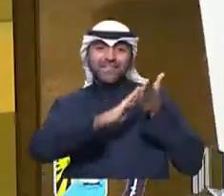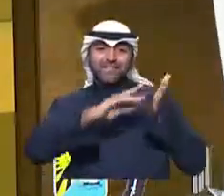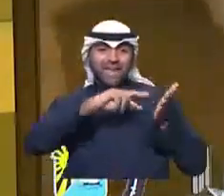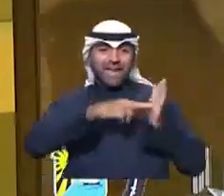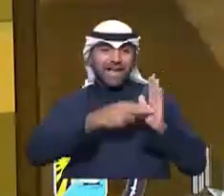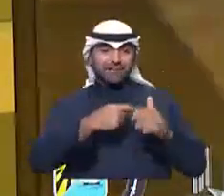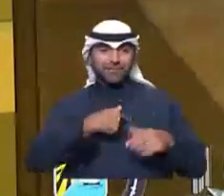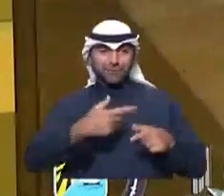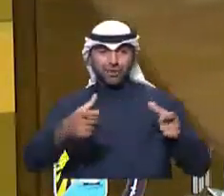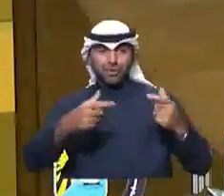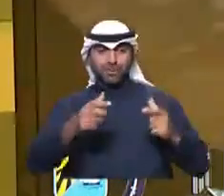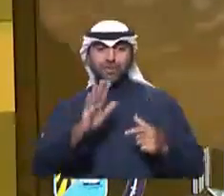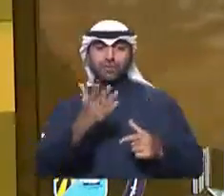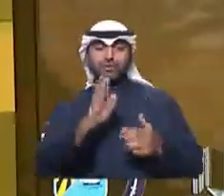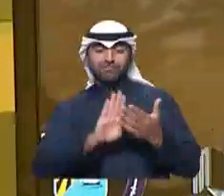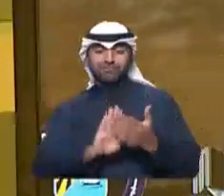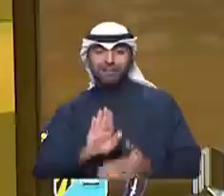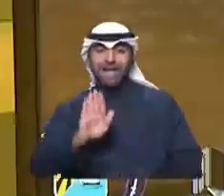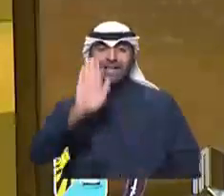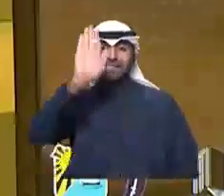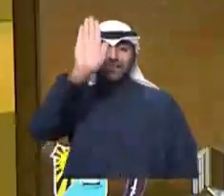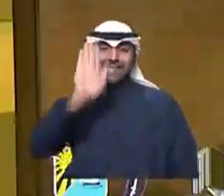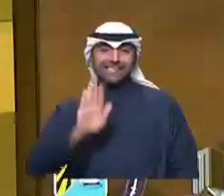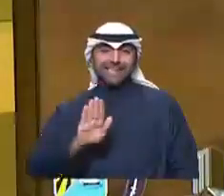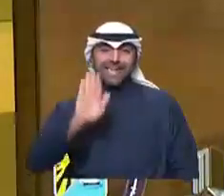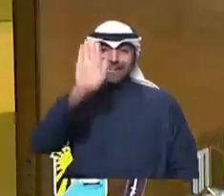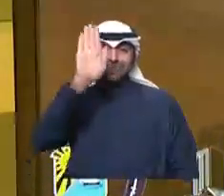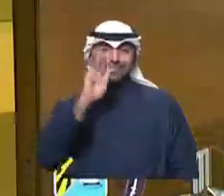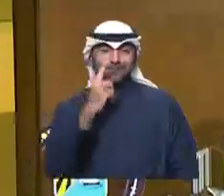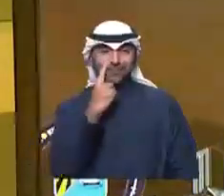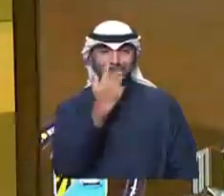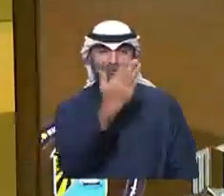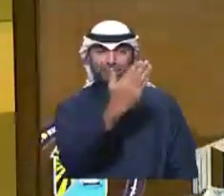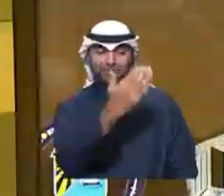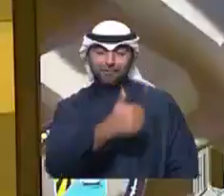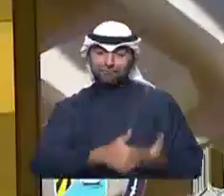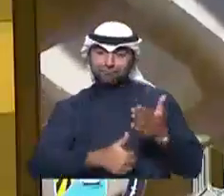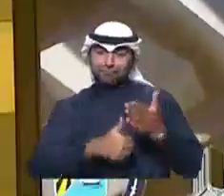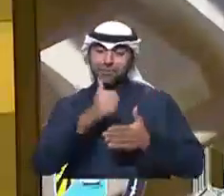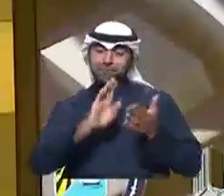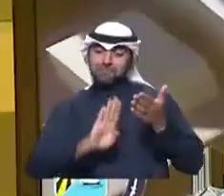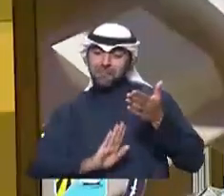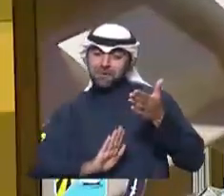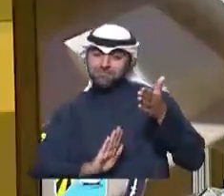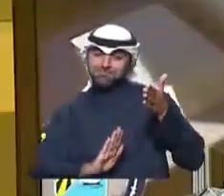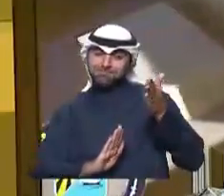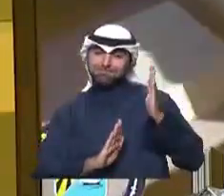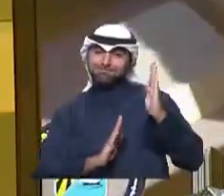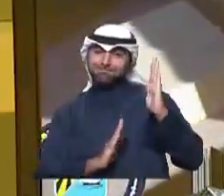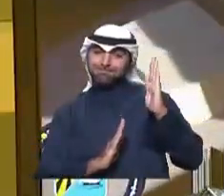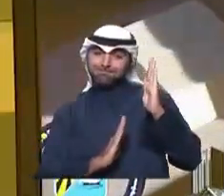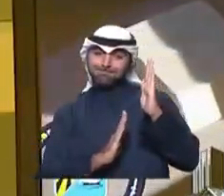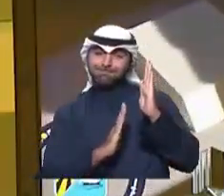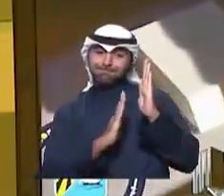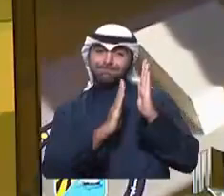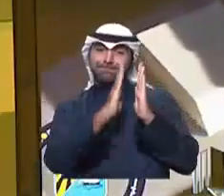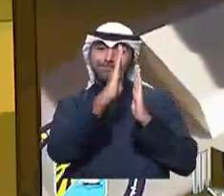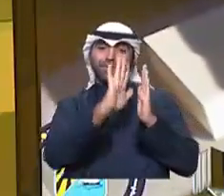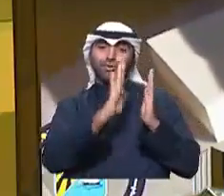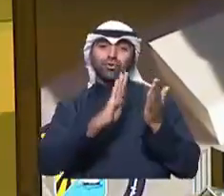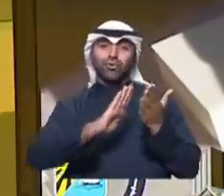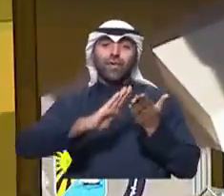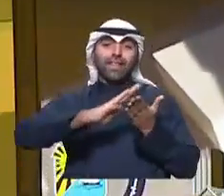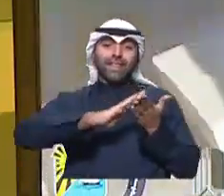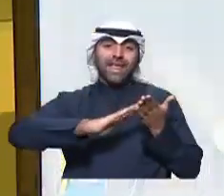عمال ينظفون الواجهات الزجاجية يتكلفهم بعضهم أجهزة مبالغها وايد عالية، أرخصها تقريبا